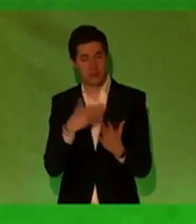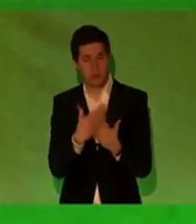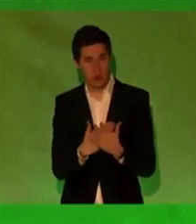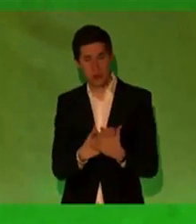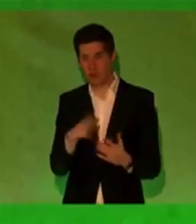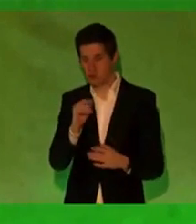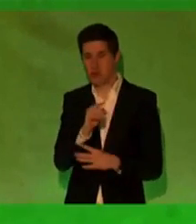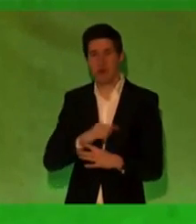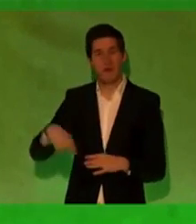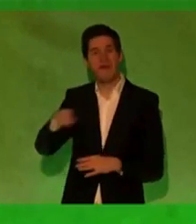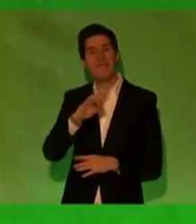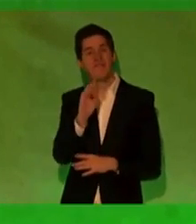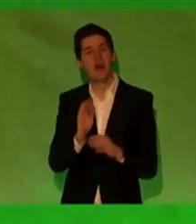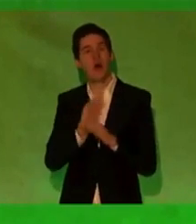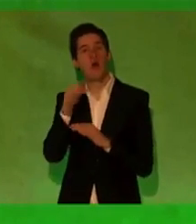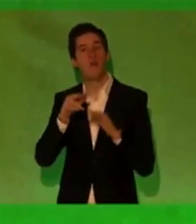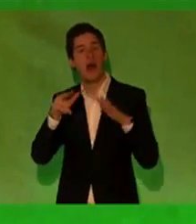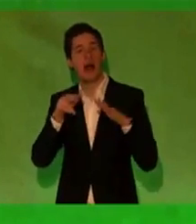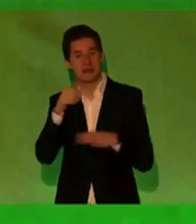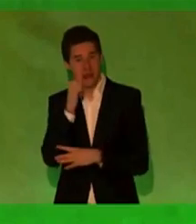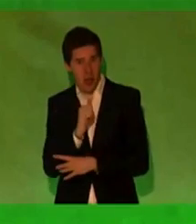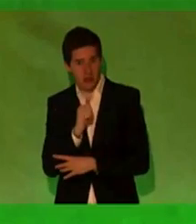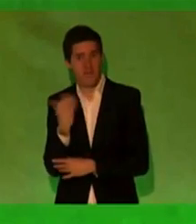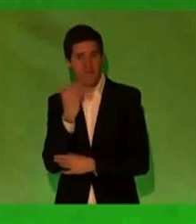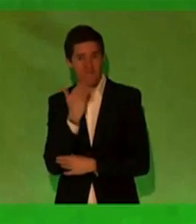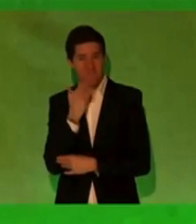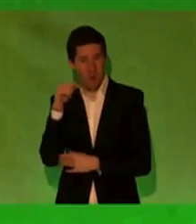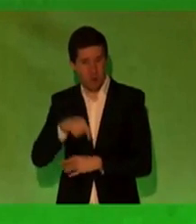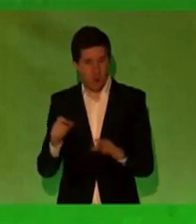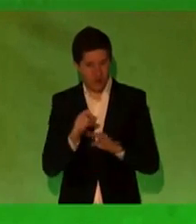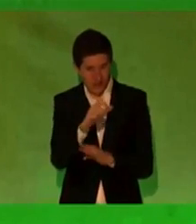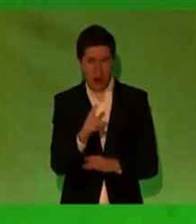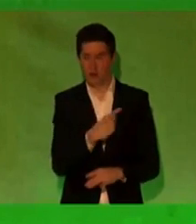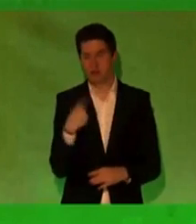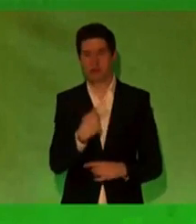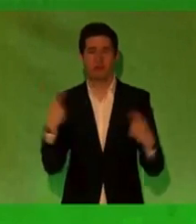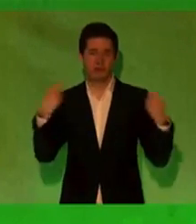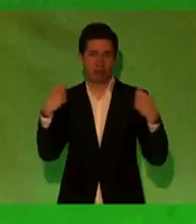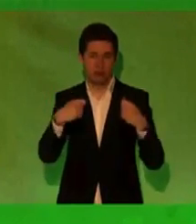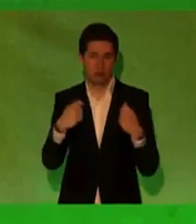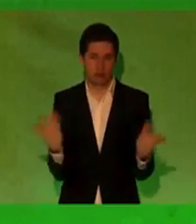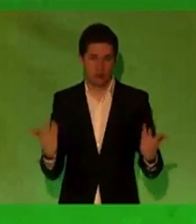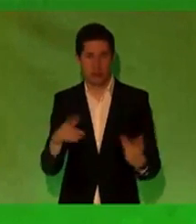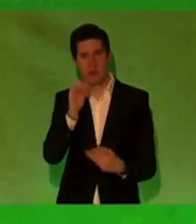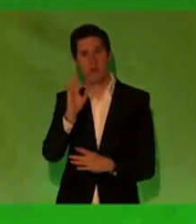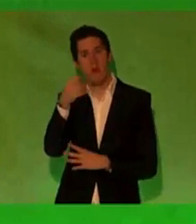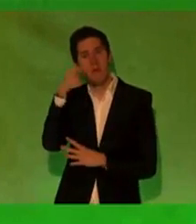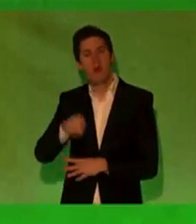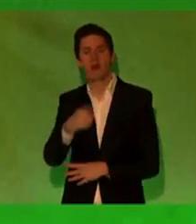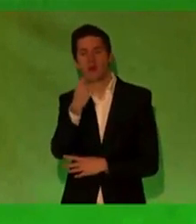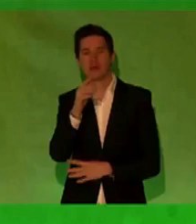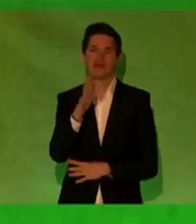Es wird von allen über 18-Jährigen mit Wohnsitz in NRW finanziert und rund 20 Euro im Monat